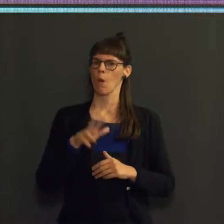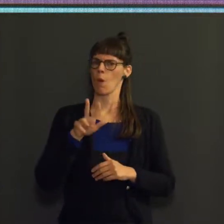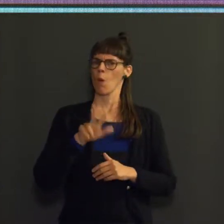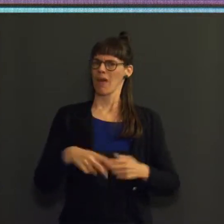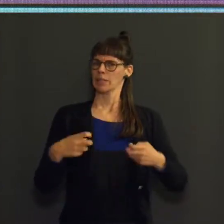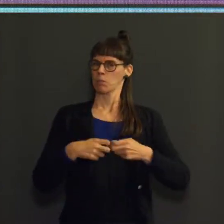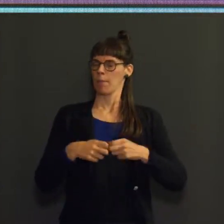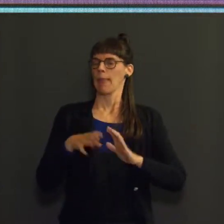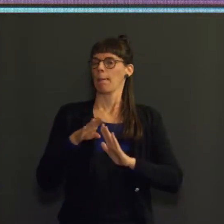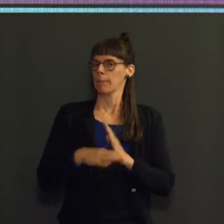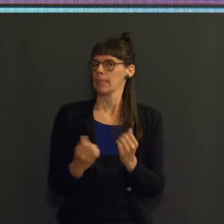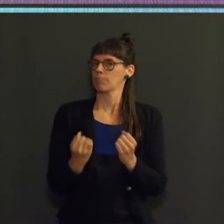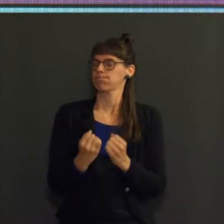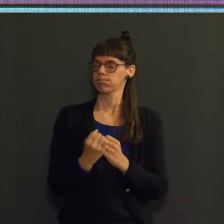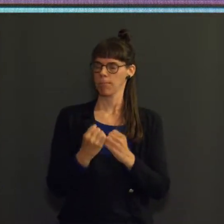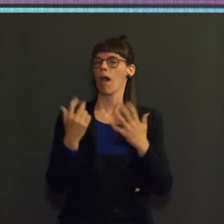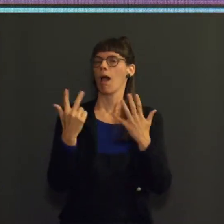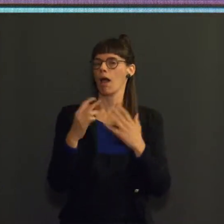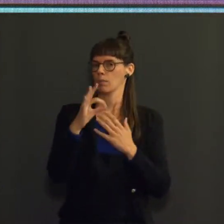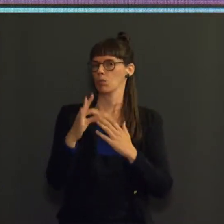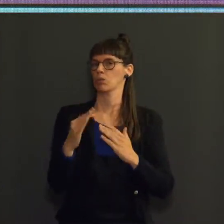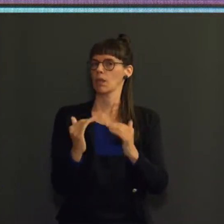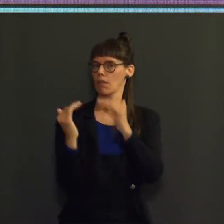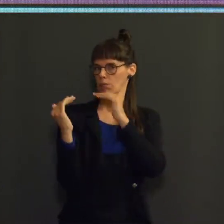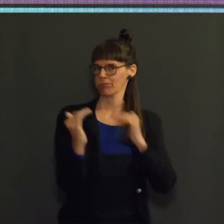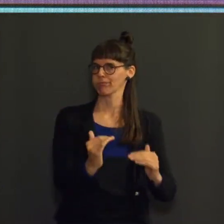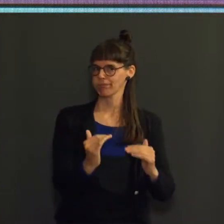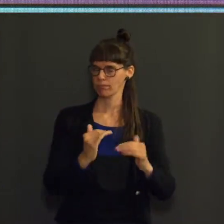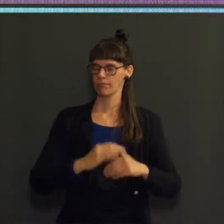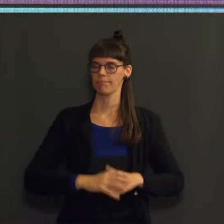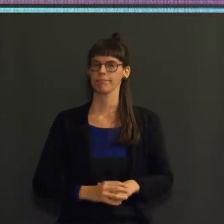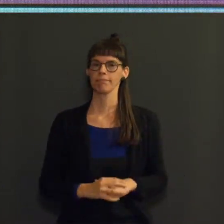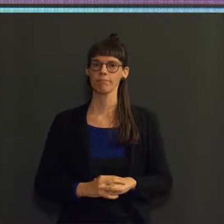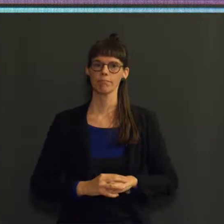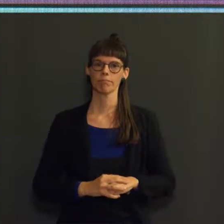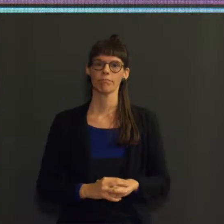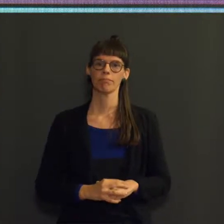in Waals-Brabant met min 8%.